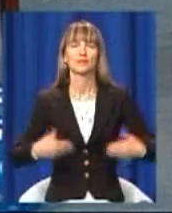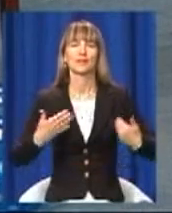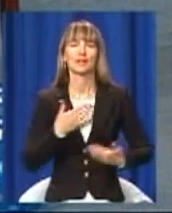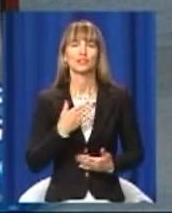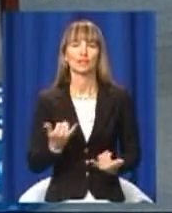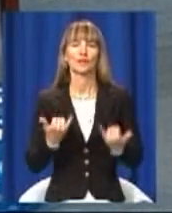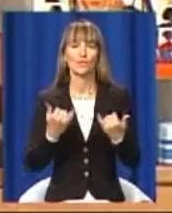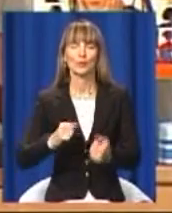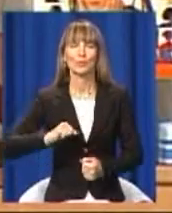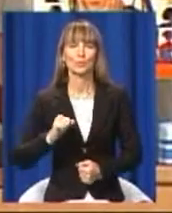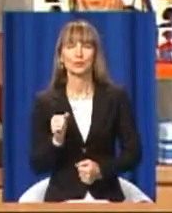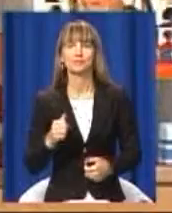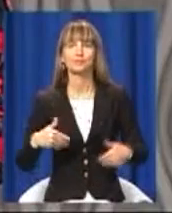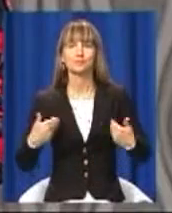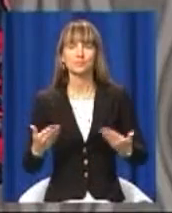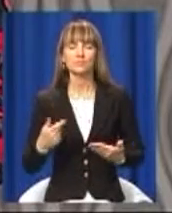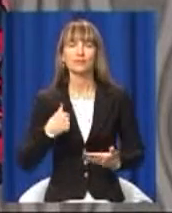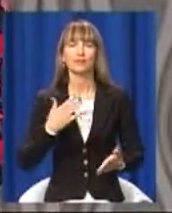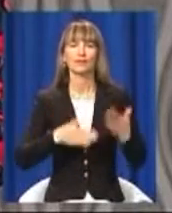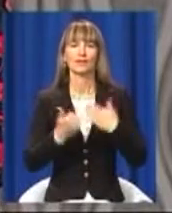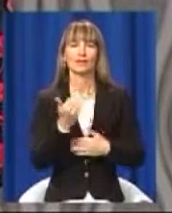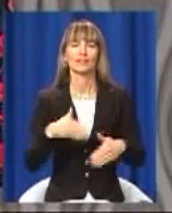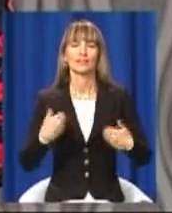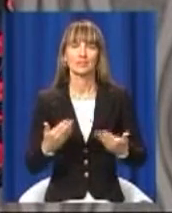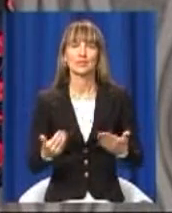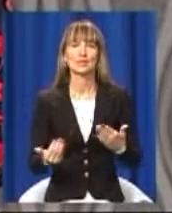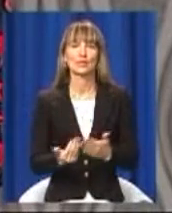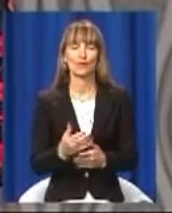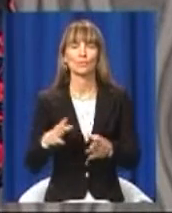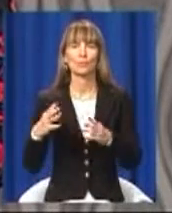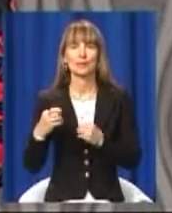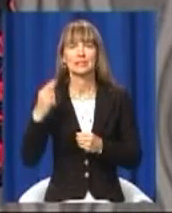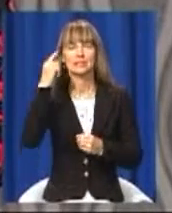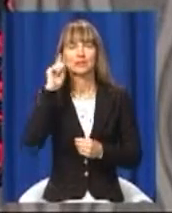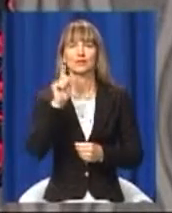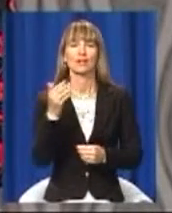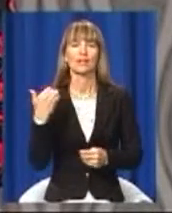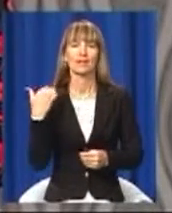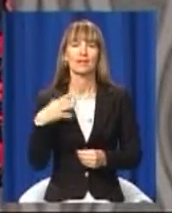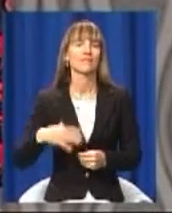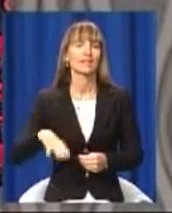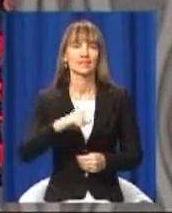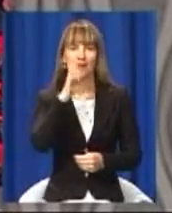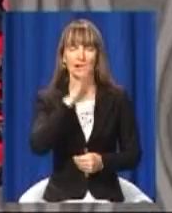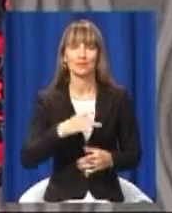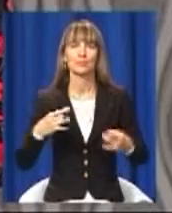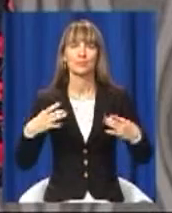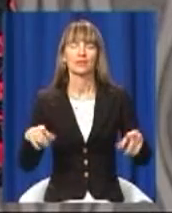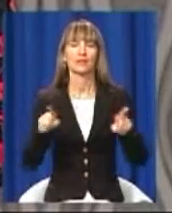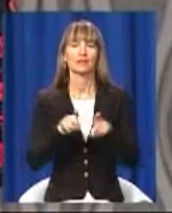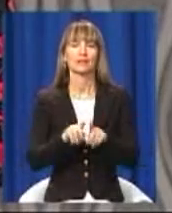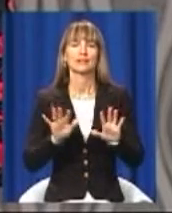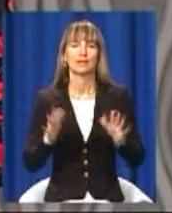Привіт, наші шановні друзі! Привіт! Ми раді вас вітати знову у нас. Знаємо, що нещодавно вся країна святкувала